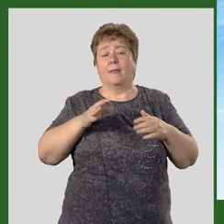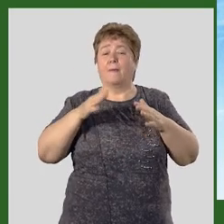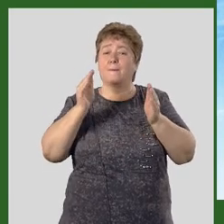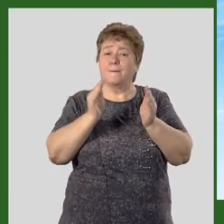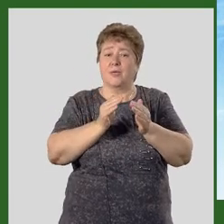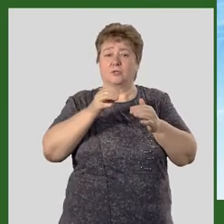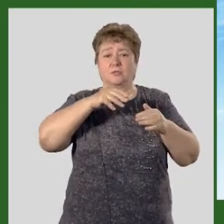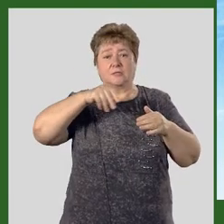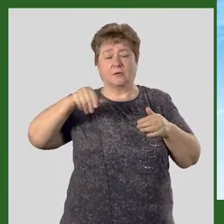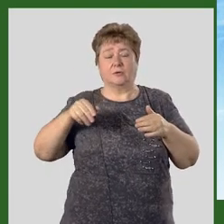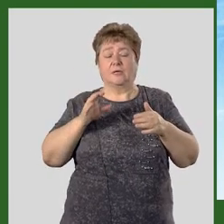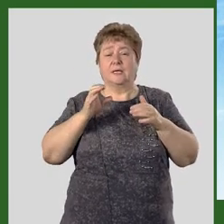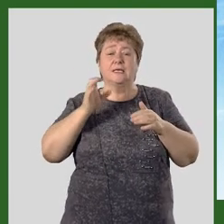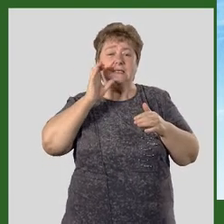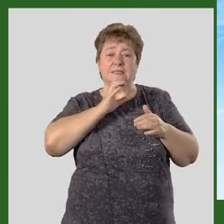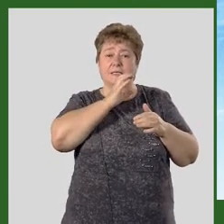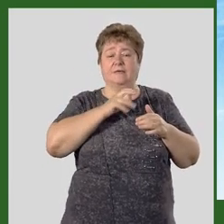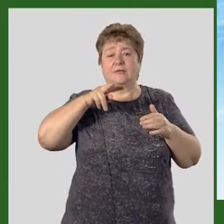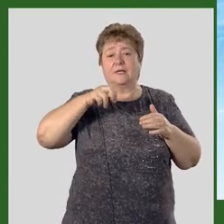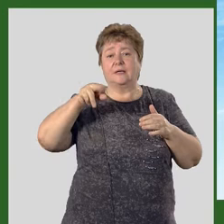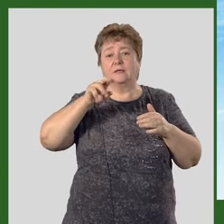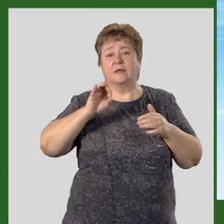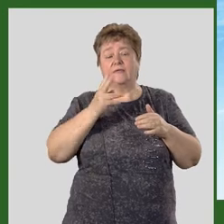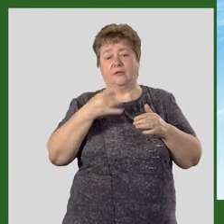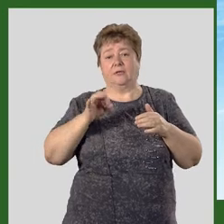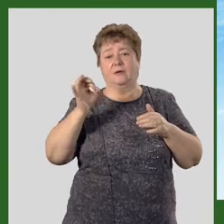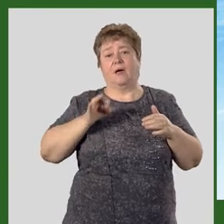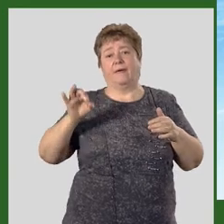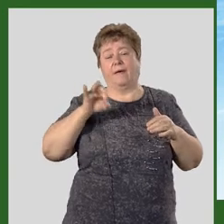наименее соленым – Северный Ледовитый.